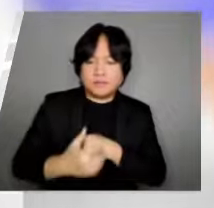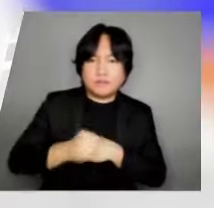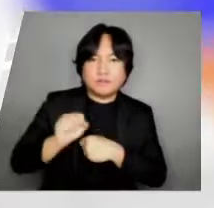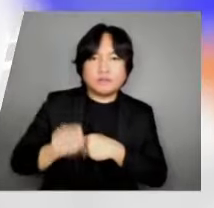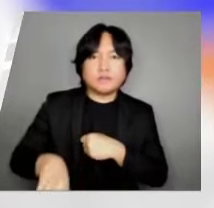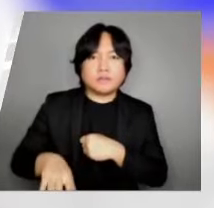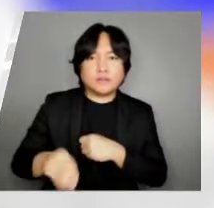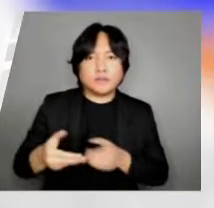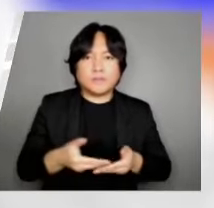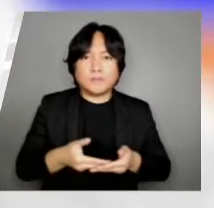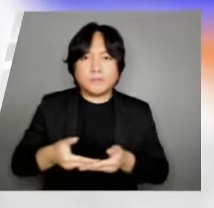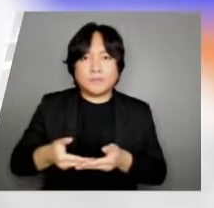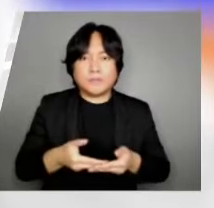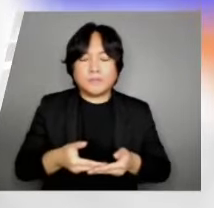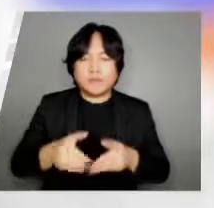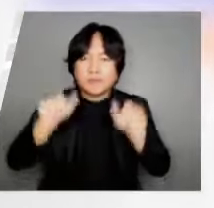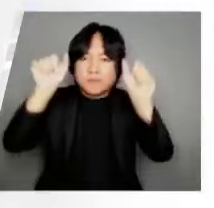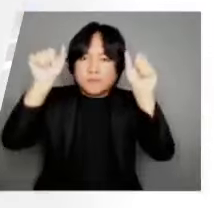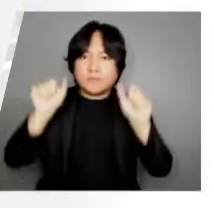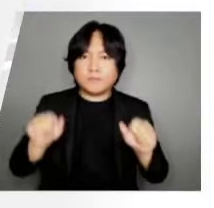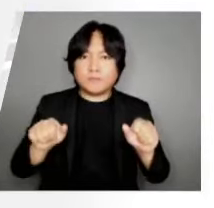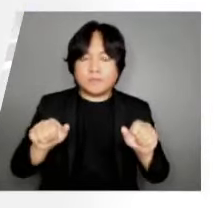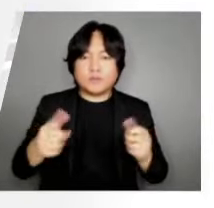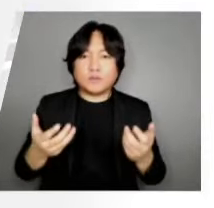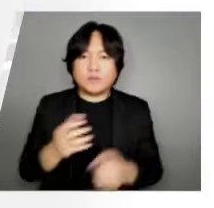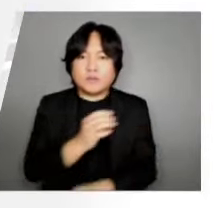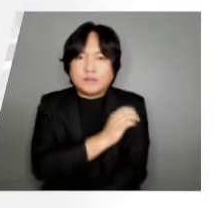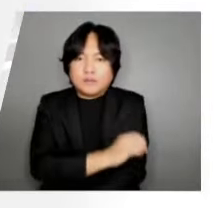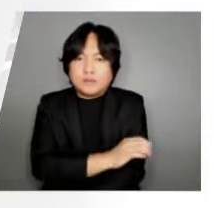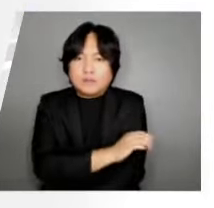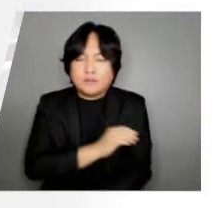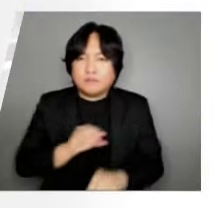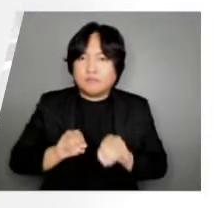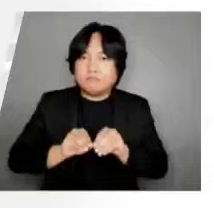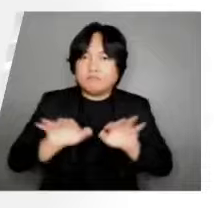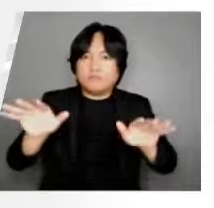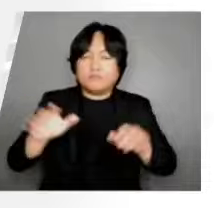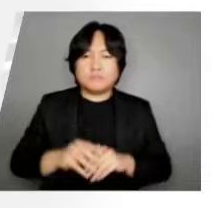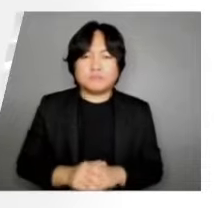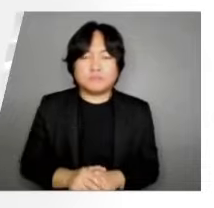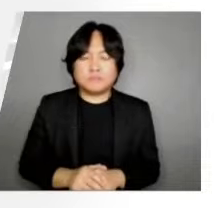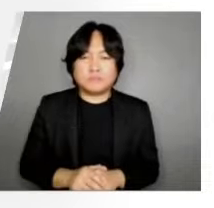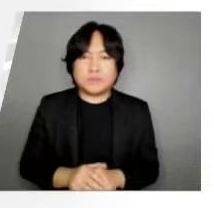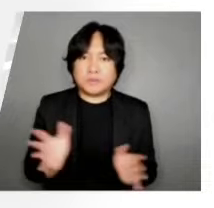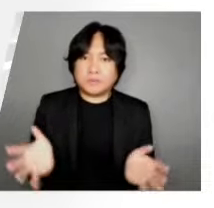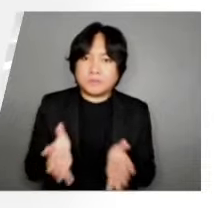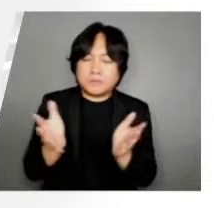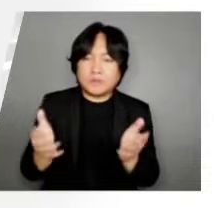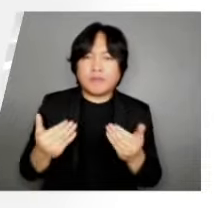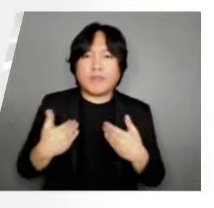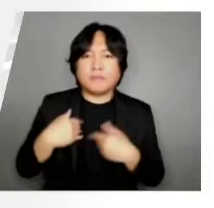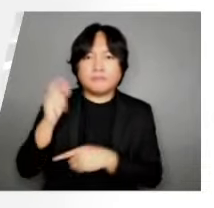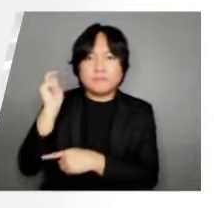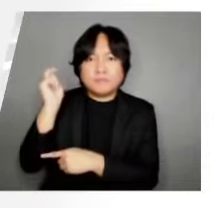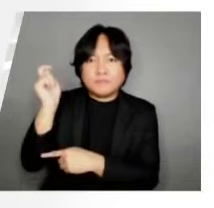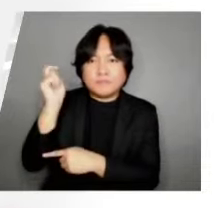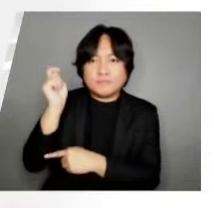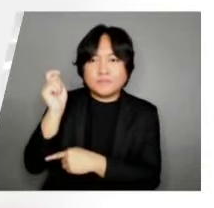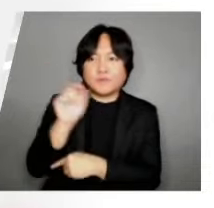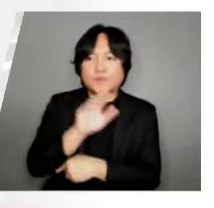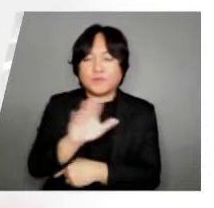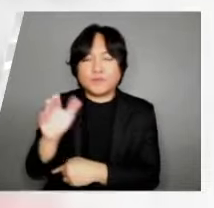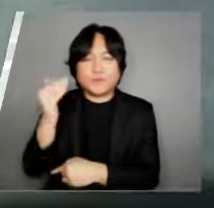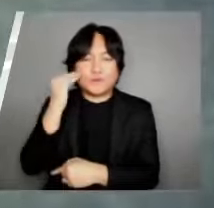sa kanilang abortion clinic. Pang-inganyo pa nila ang mga post na testimonials daw ng kanilang mga naging